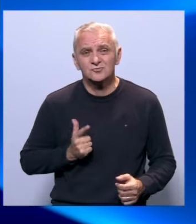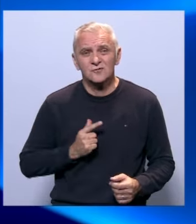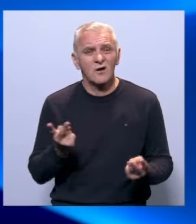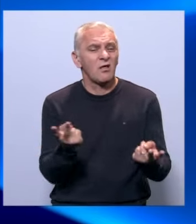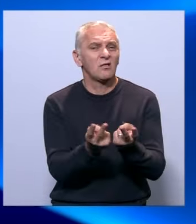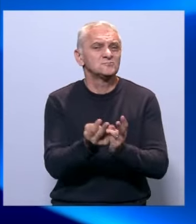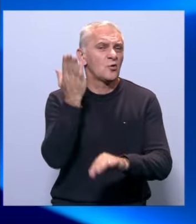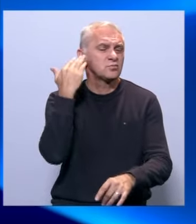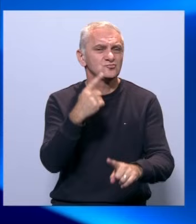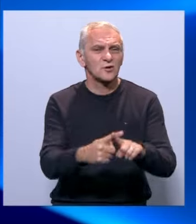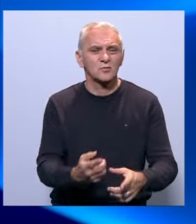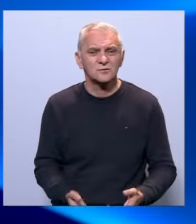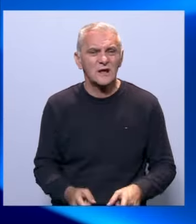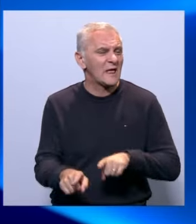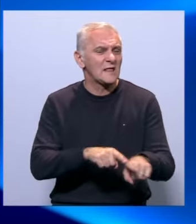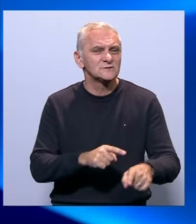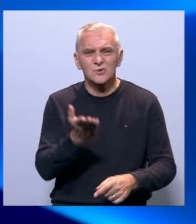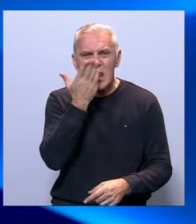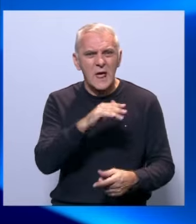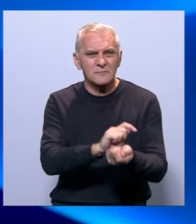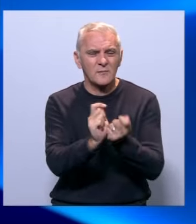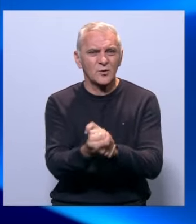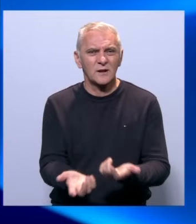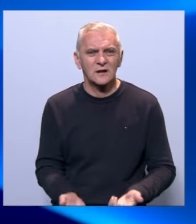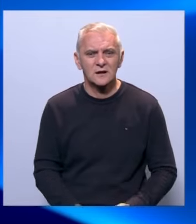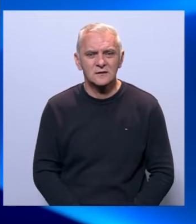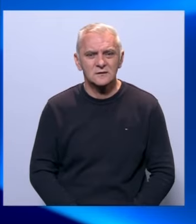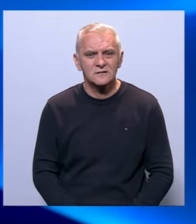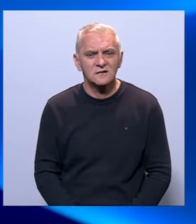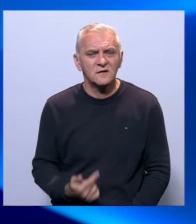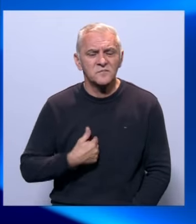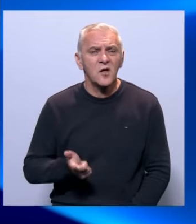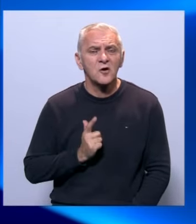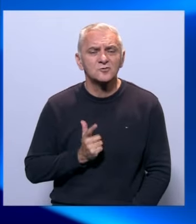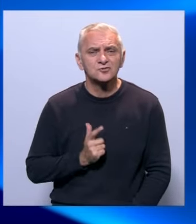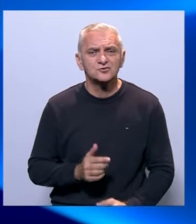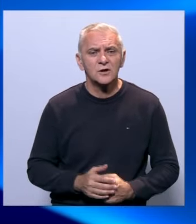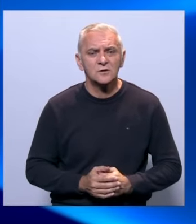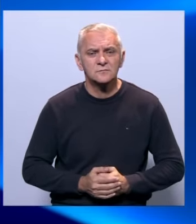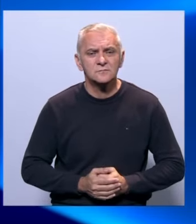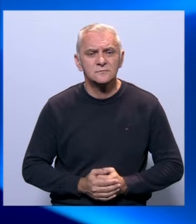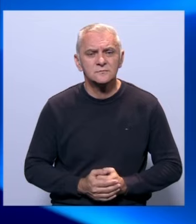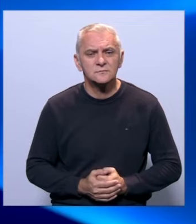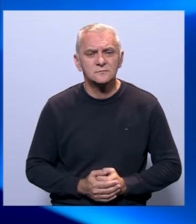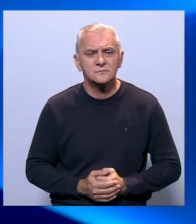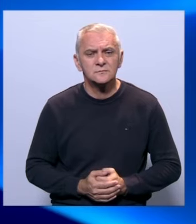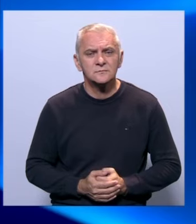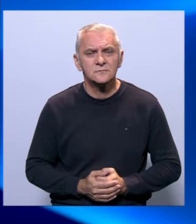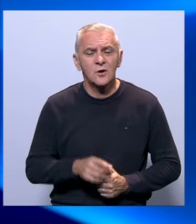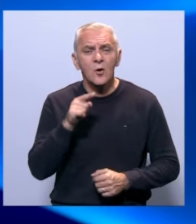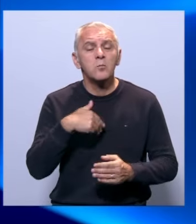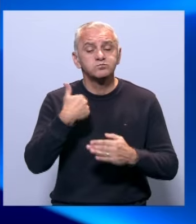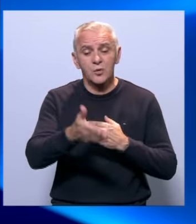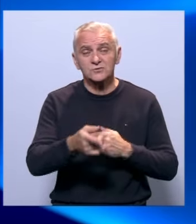prošli put. Isto, nema mijenjanja. Pa ja očekujem da će poslije na ovih izbora, da